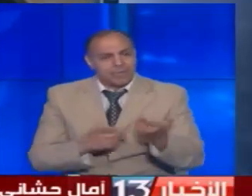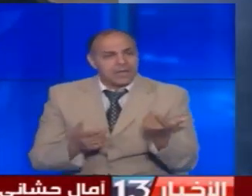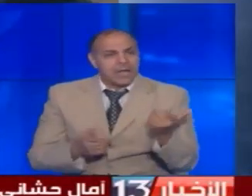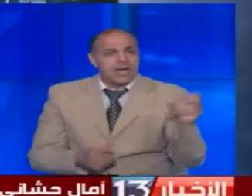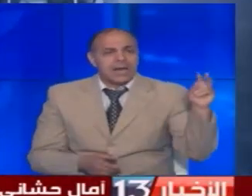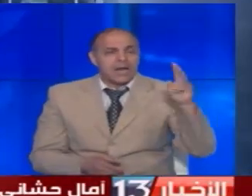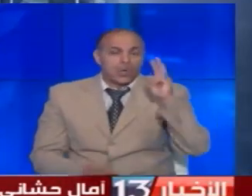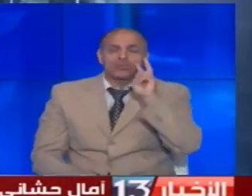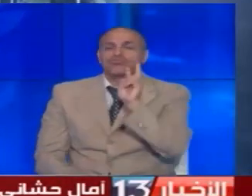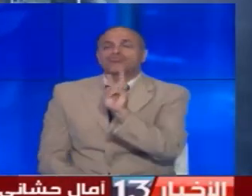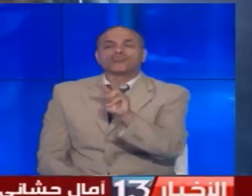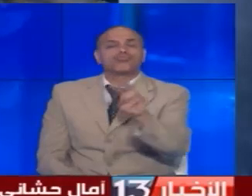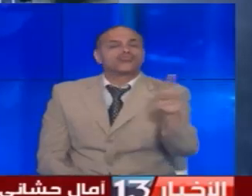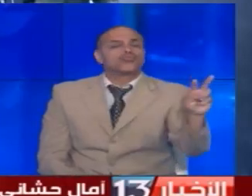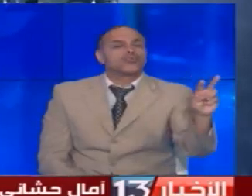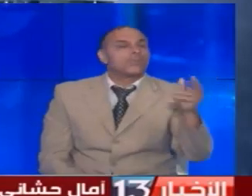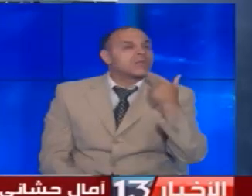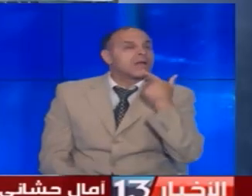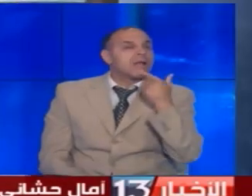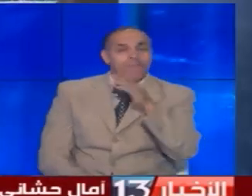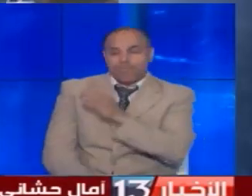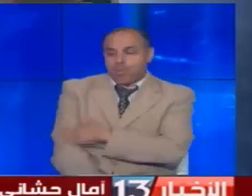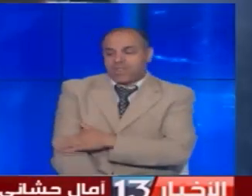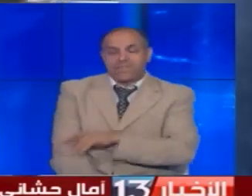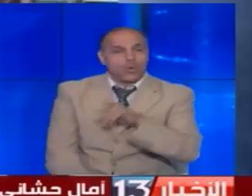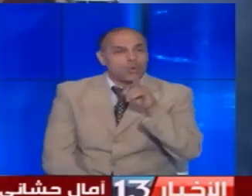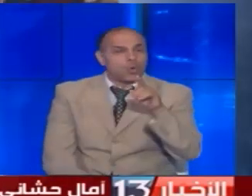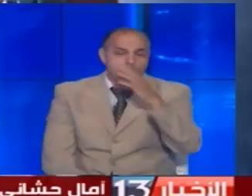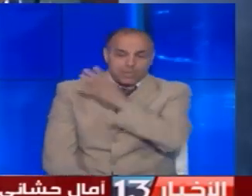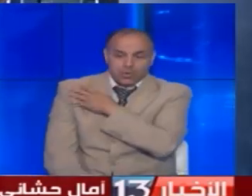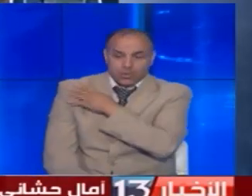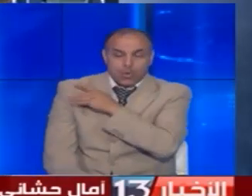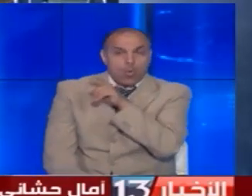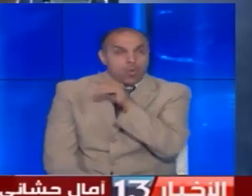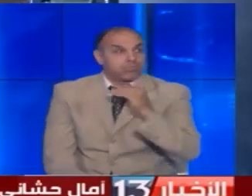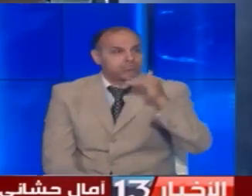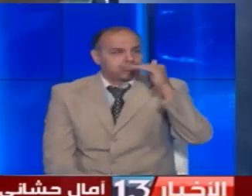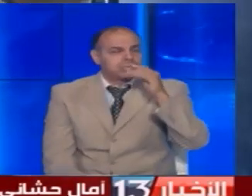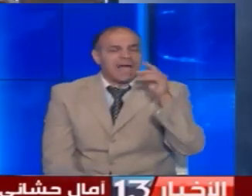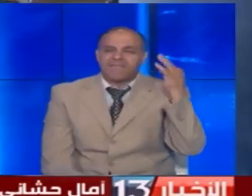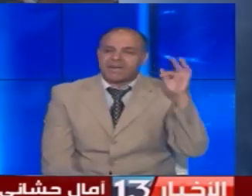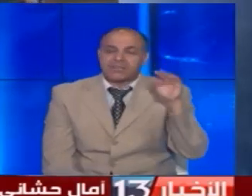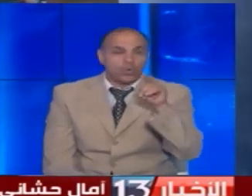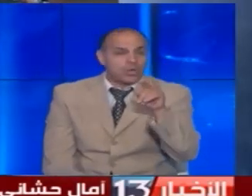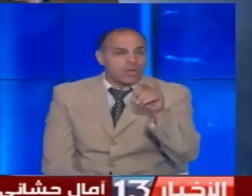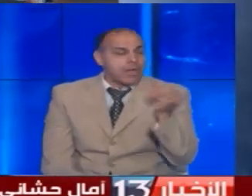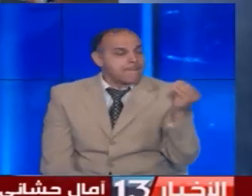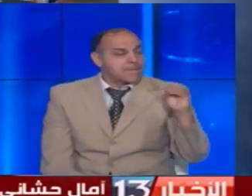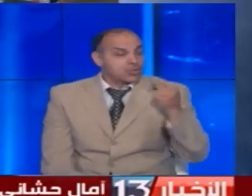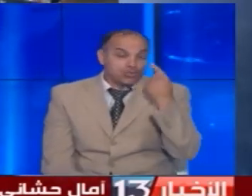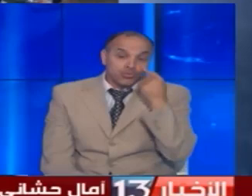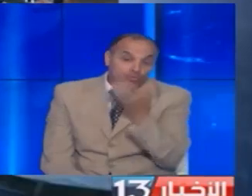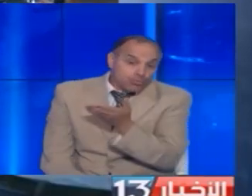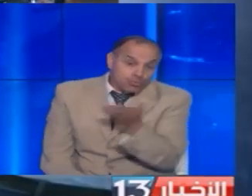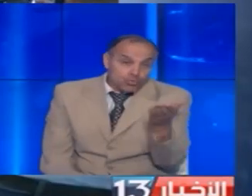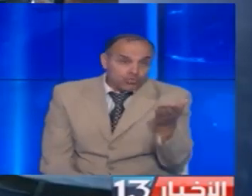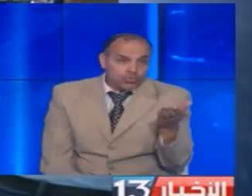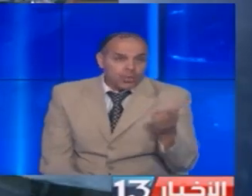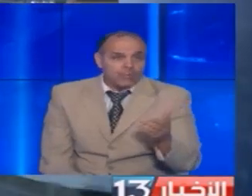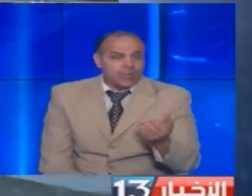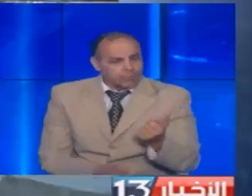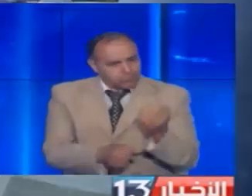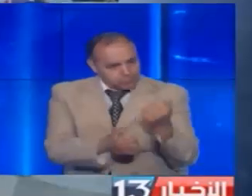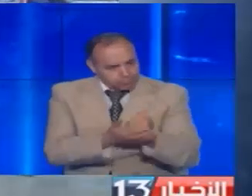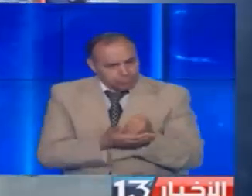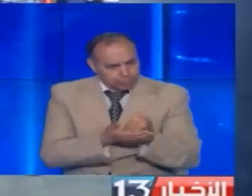رحلة استطلاعية للموظفين متاحة والإطارات العليا. هذا مزيدنا كان حفز